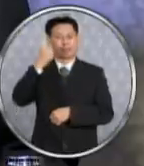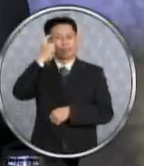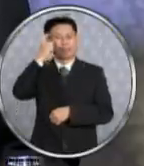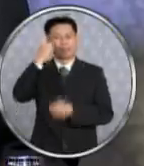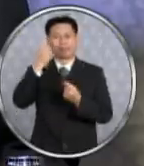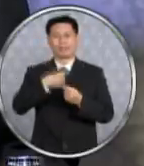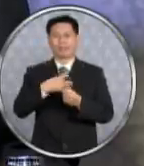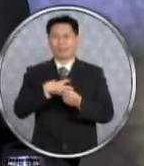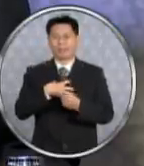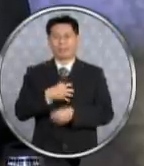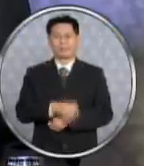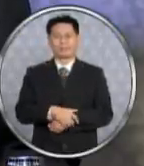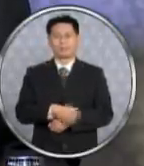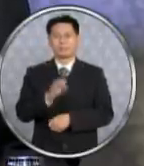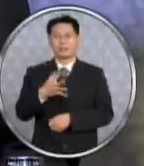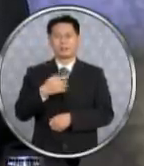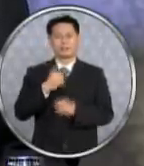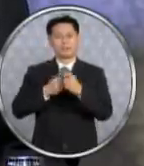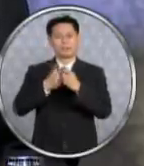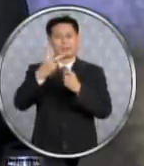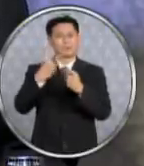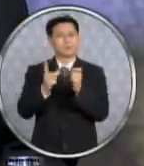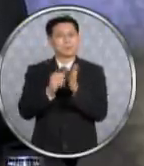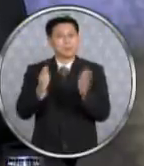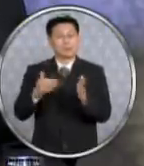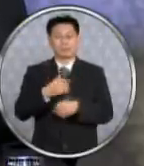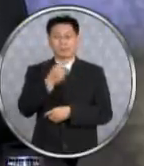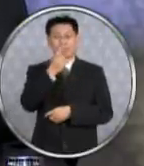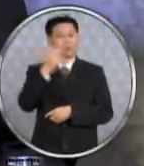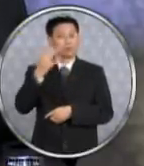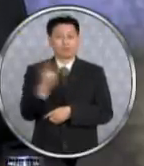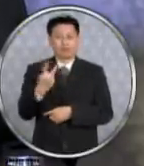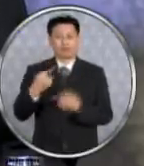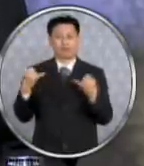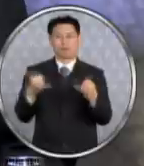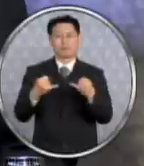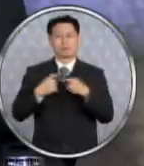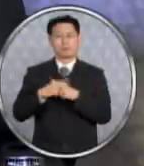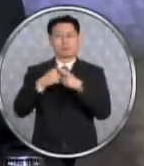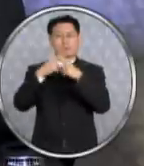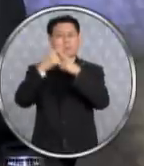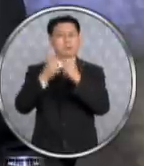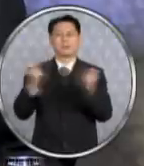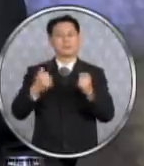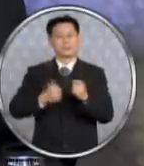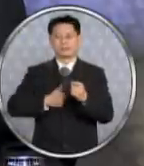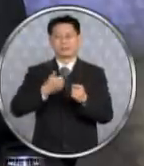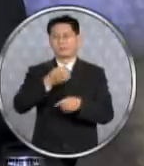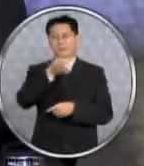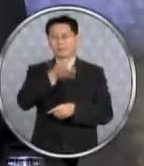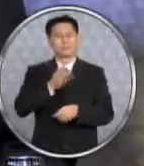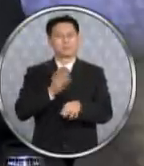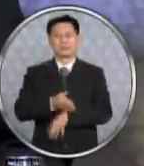非常的累。12年以来，蓝绿的对决吵了太久了，实在太够